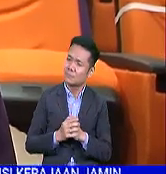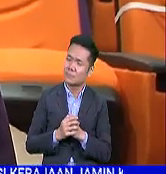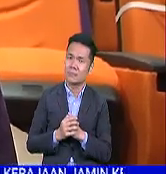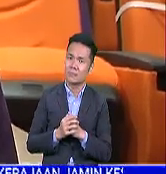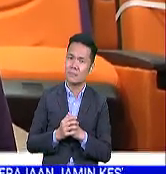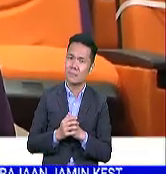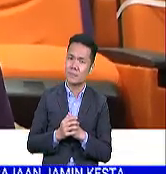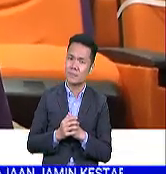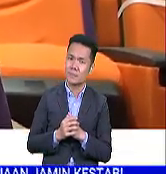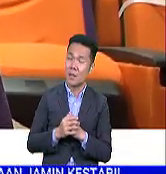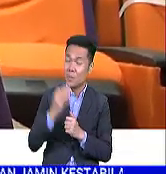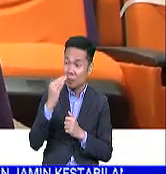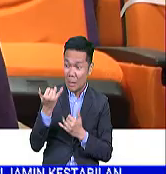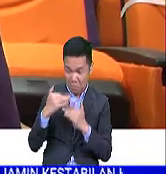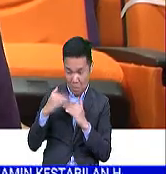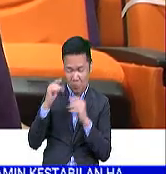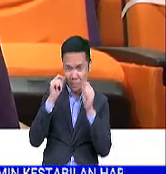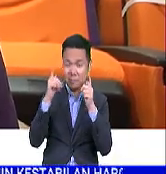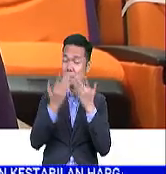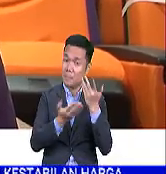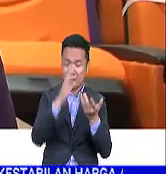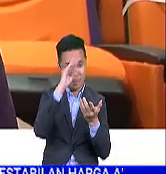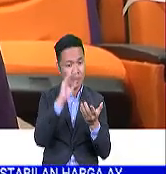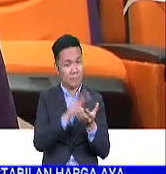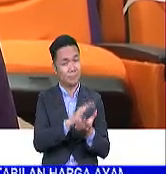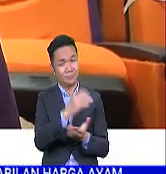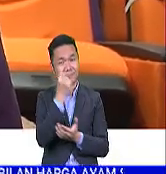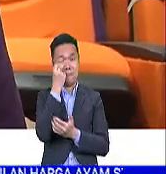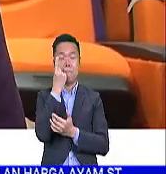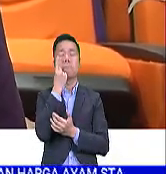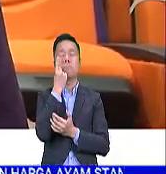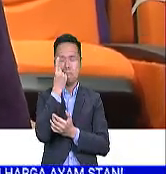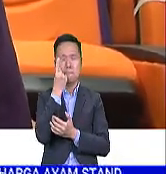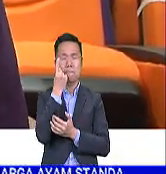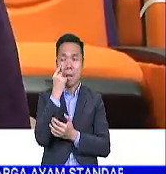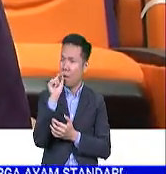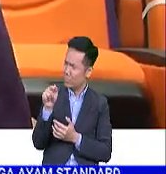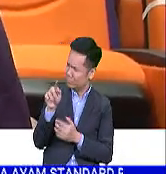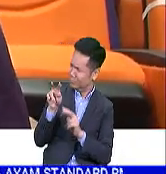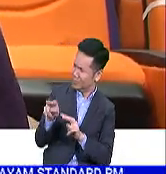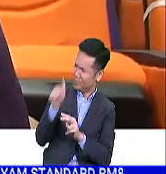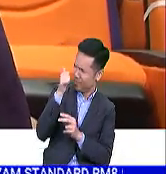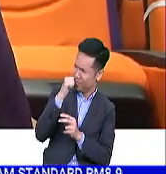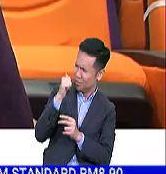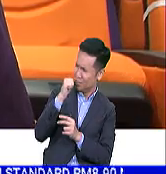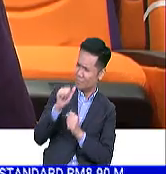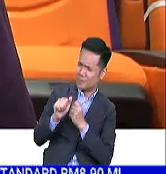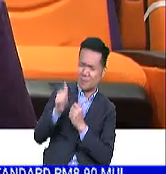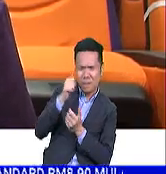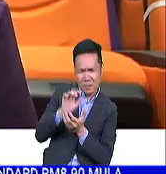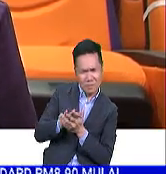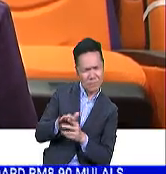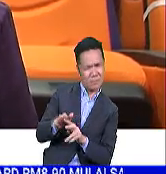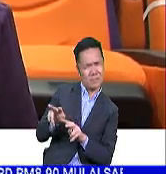bukan mungkin kesedaran ini ya, suami tahu ya, dah ada kesedaran ini ya, dan dia kena pasti bahawa isteri ada rasa macam you